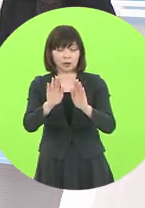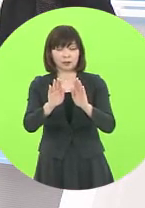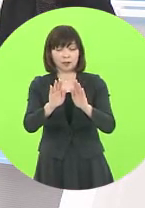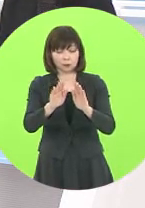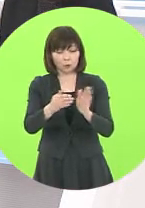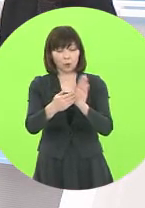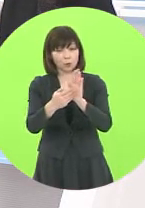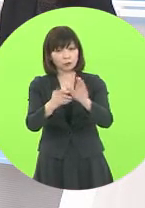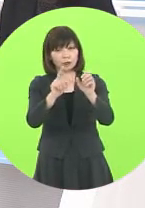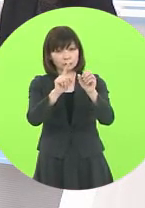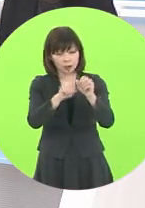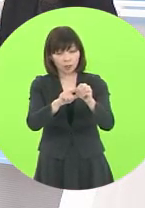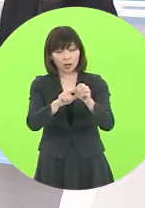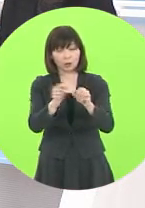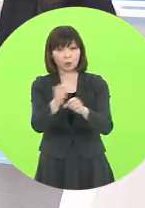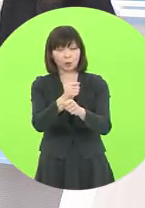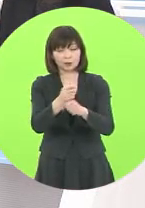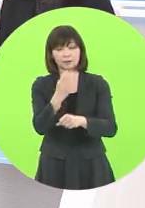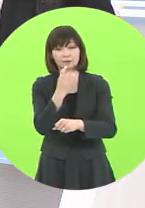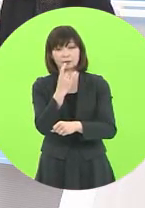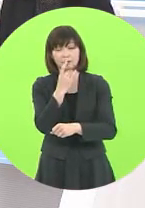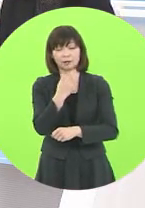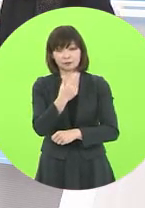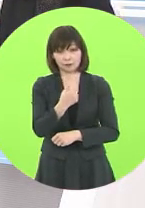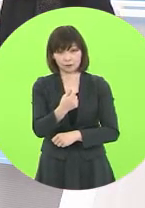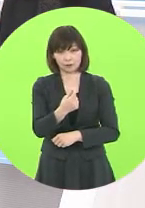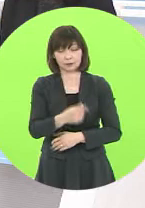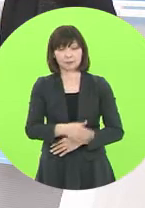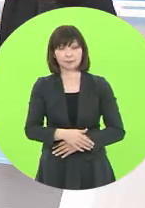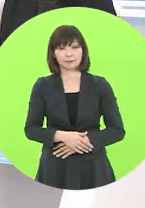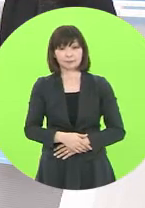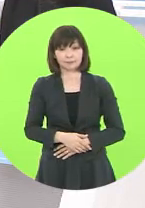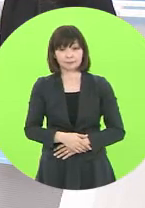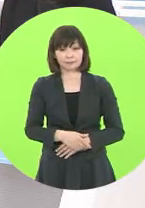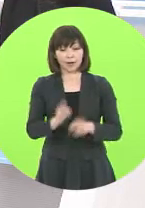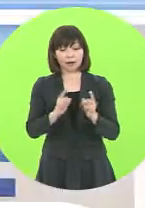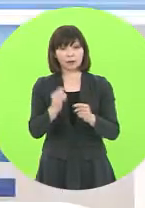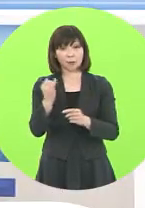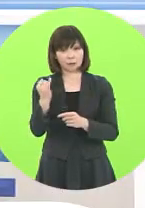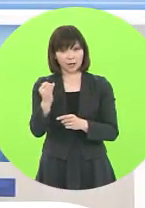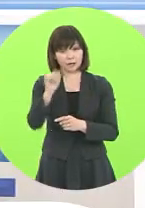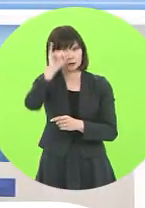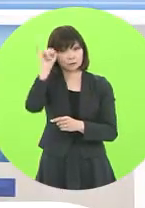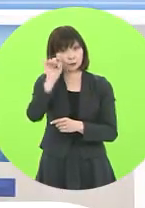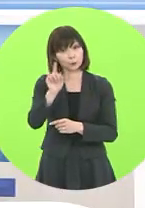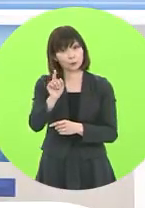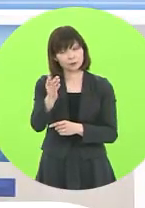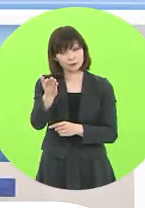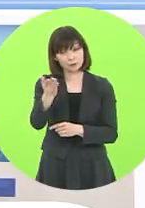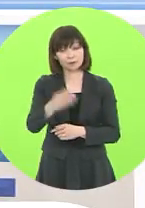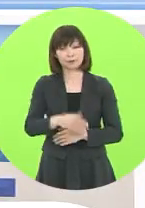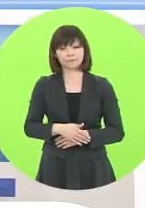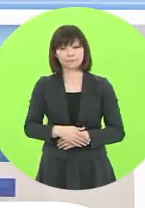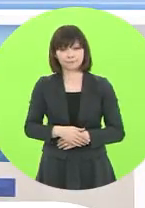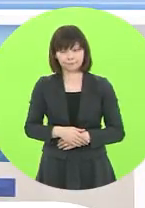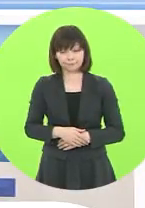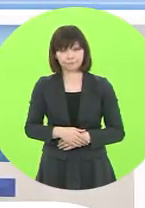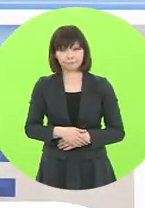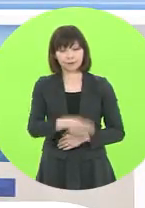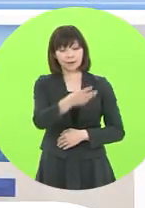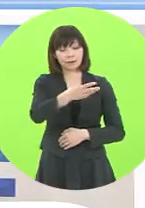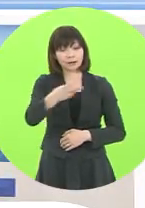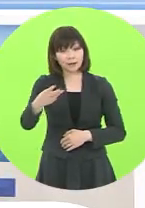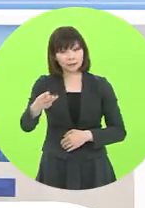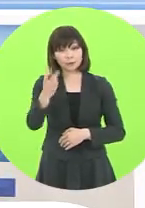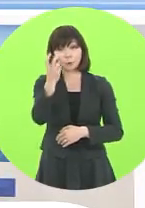いと思います。さて、加藤さんはここまでの定例会の印象はどうですか。 はい、2日目に河川の